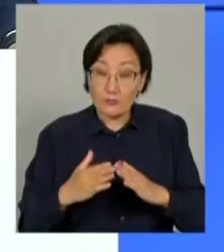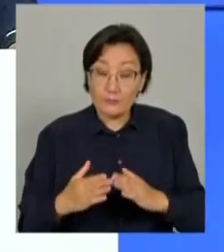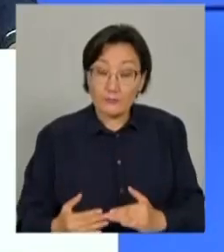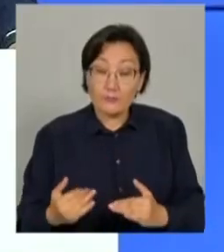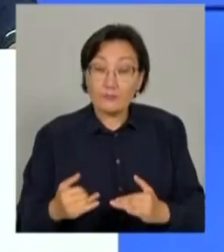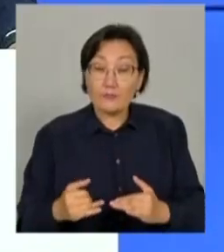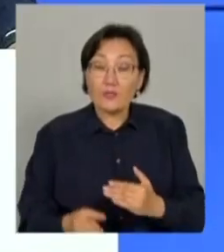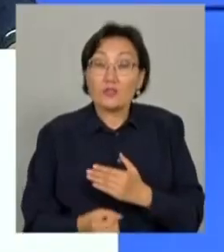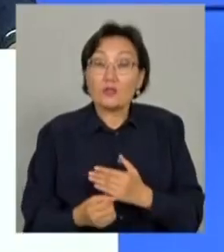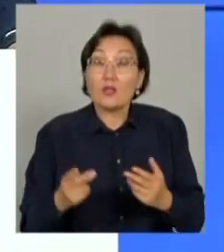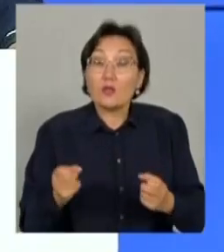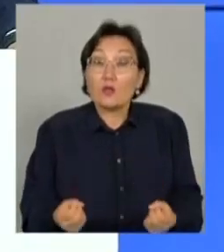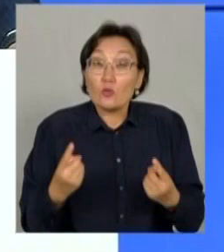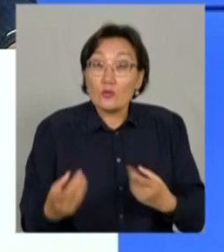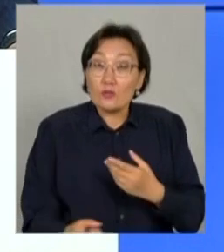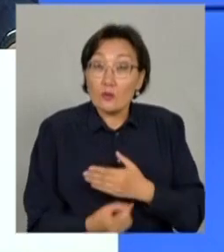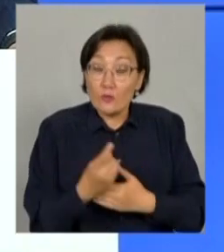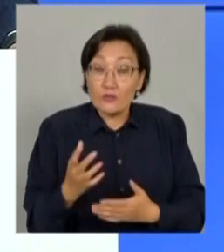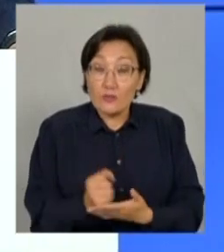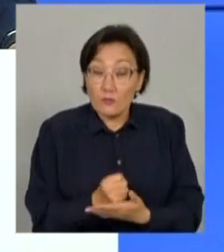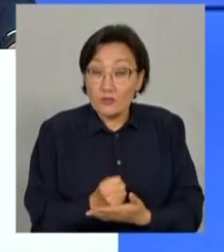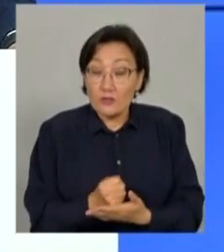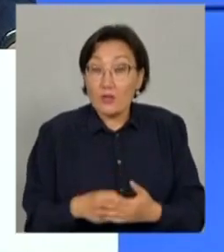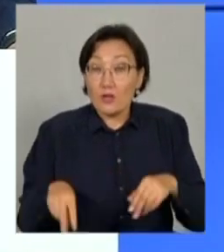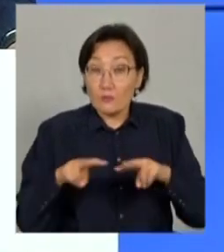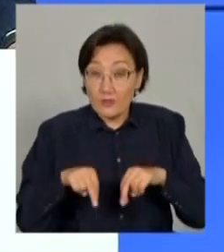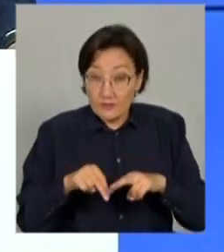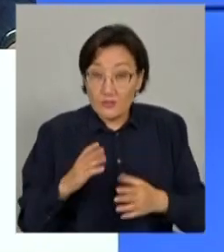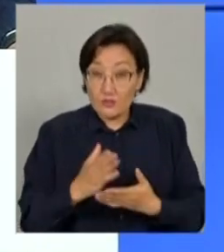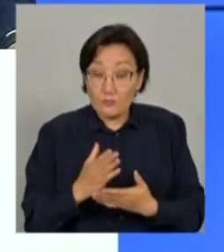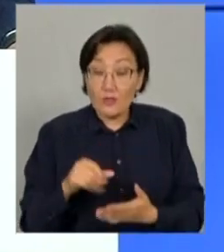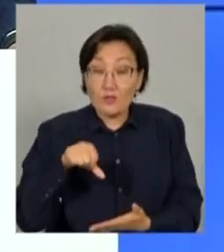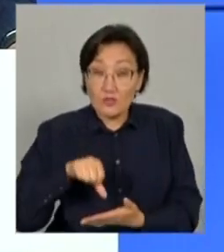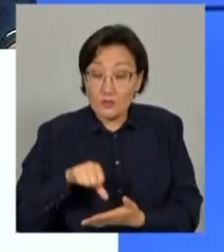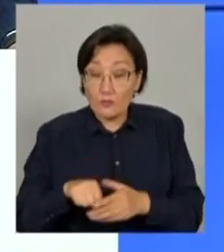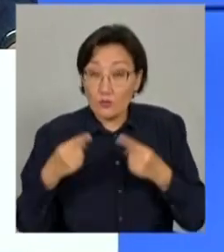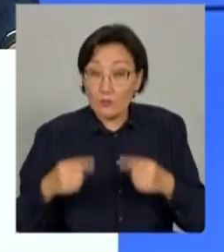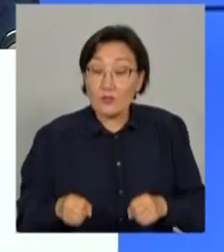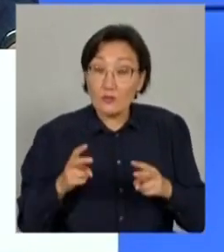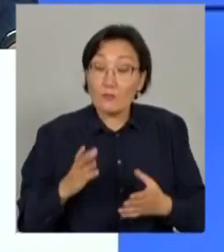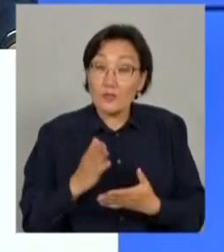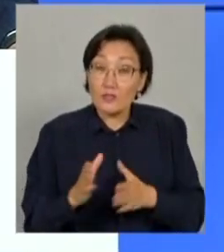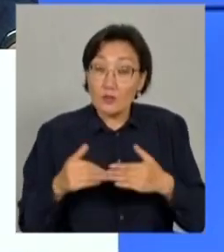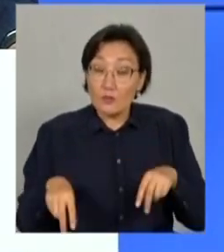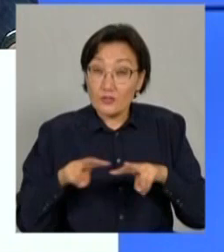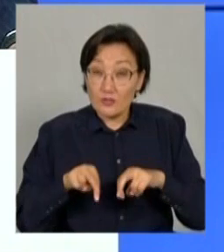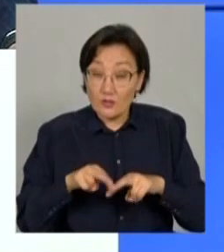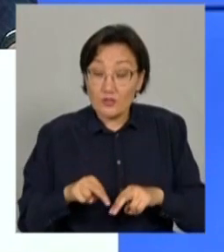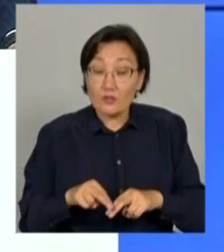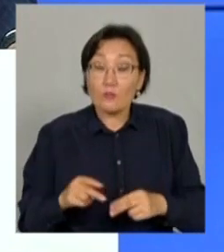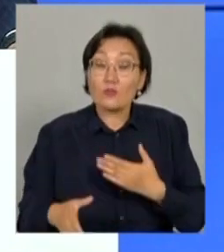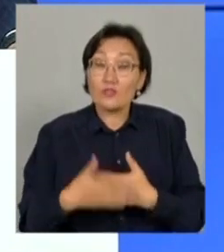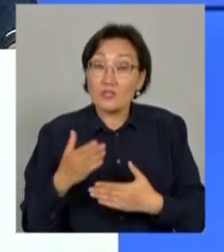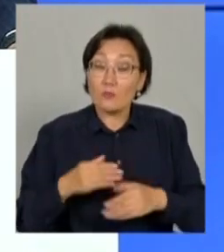их происхождение устанавливается и проверяется причастность задержанного к другим преступлениям суд санкционировал меру